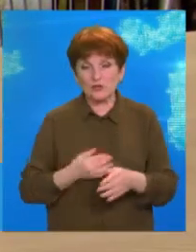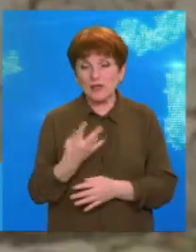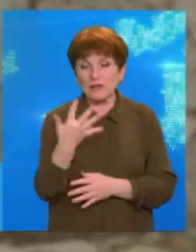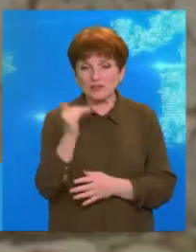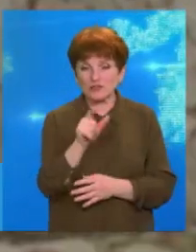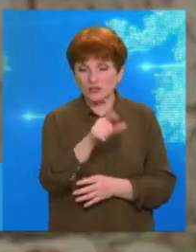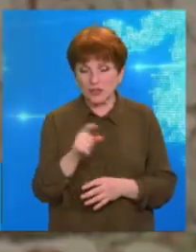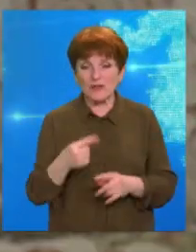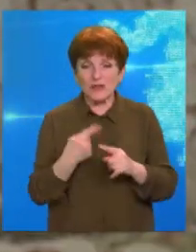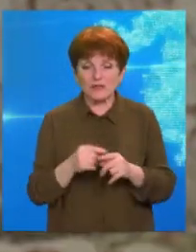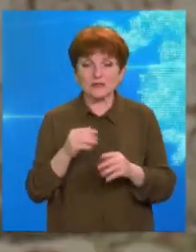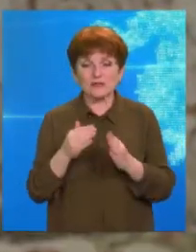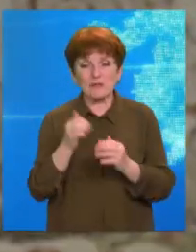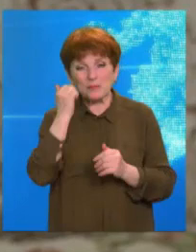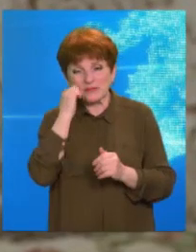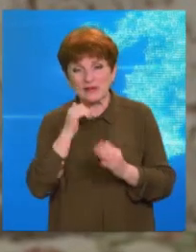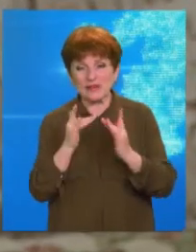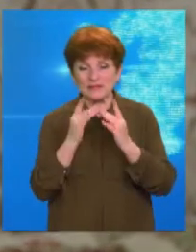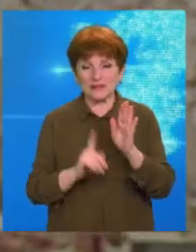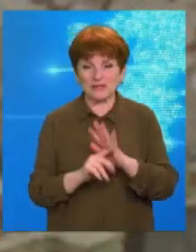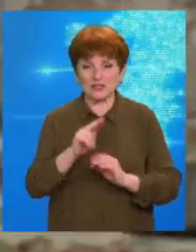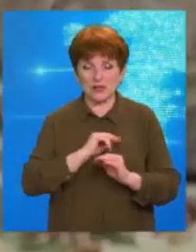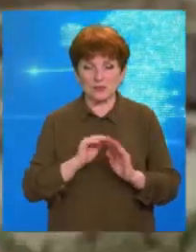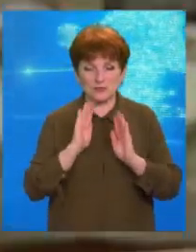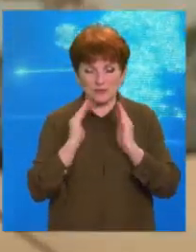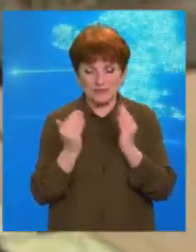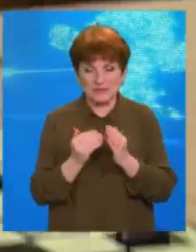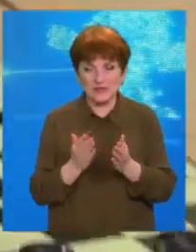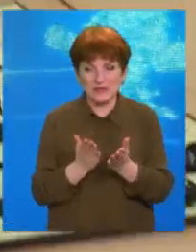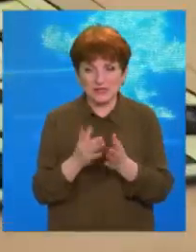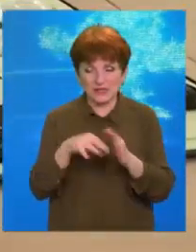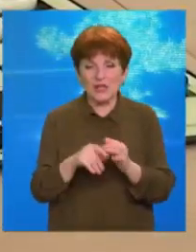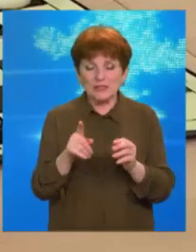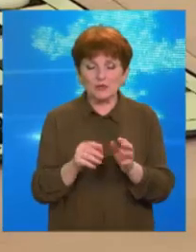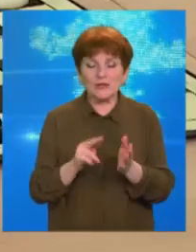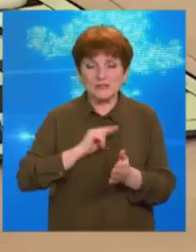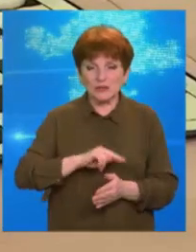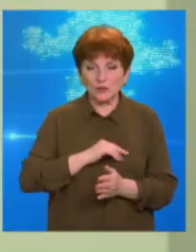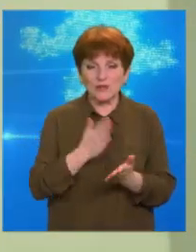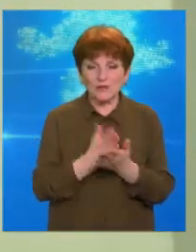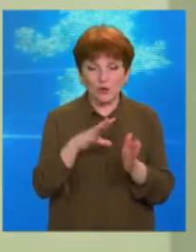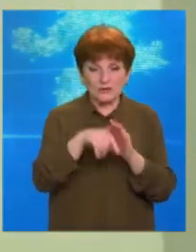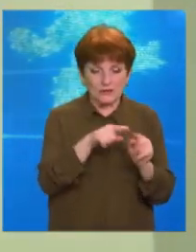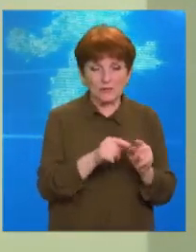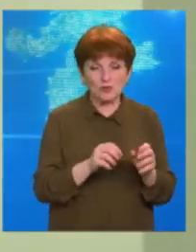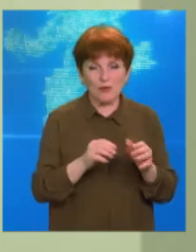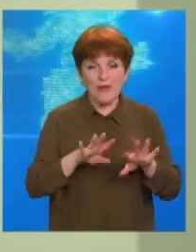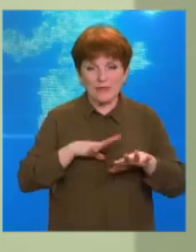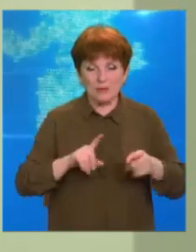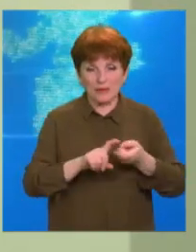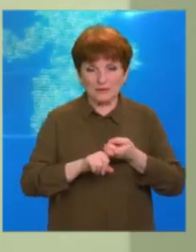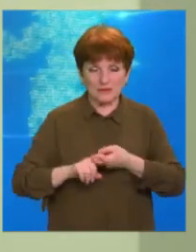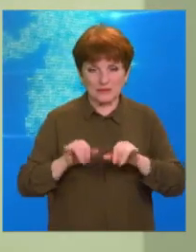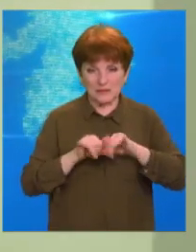человек. Дома престарелых и интернаты начали работать в режиме превентивной изоляции. То есть сотрудники находятся там, чтобы избежать занесения